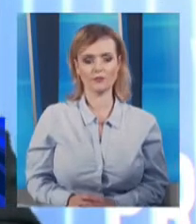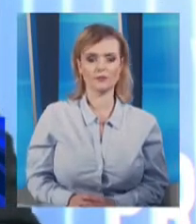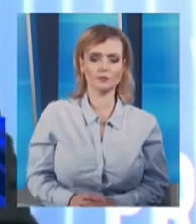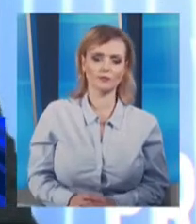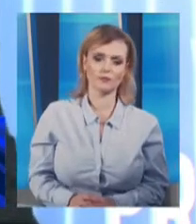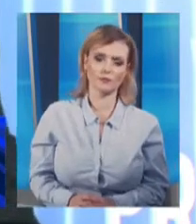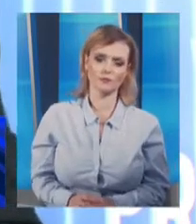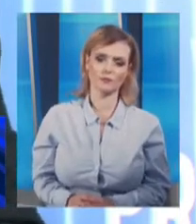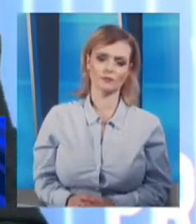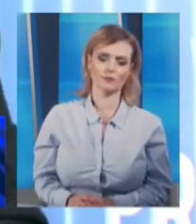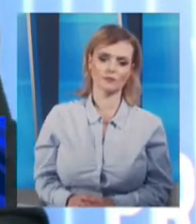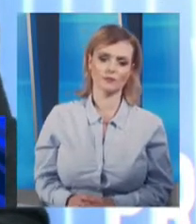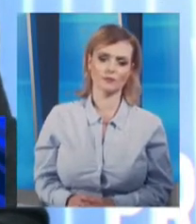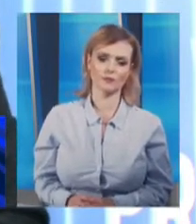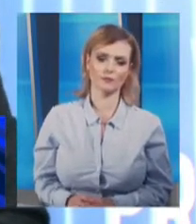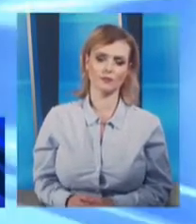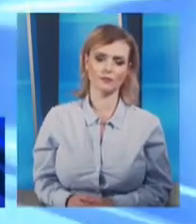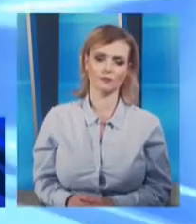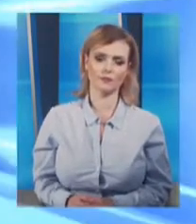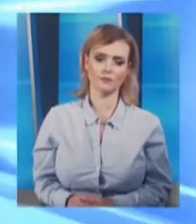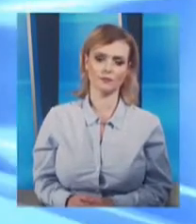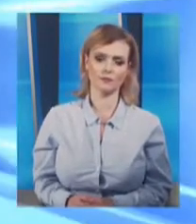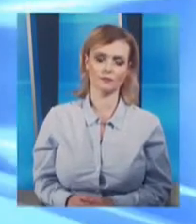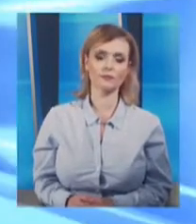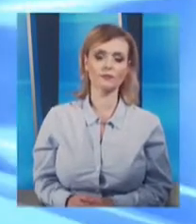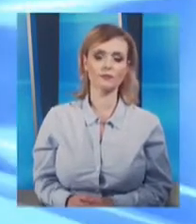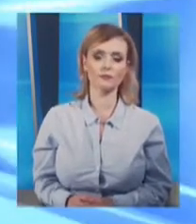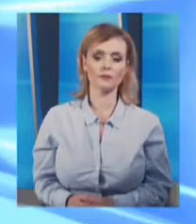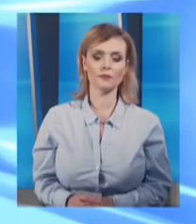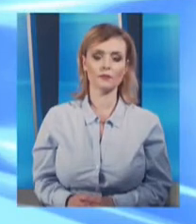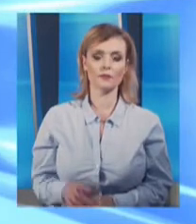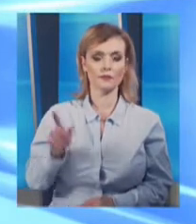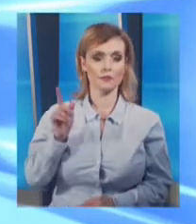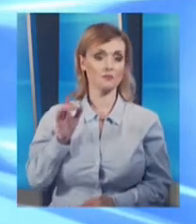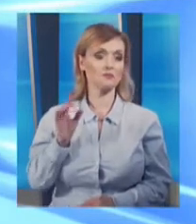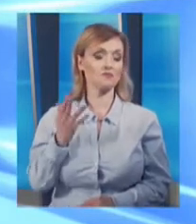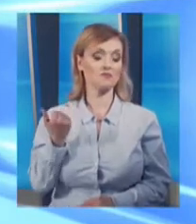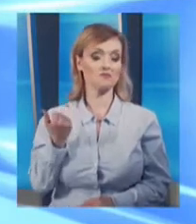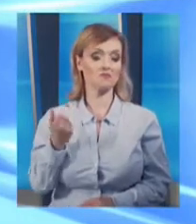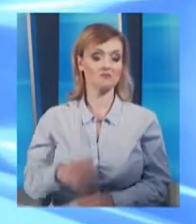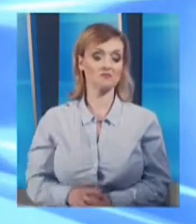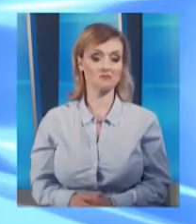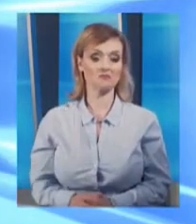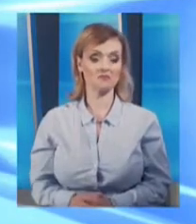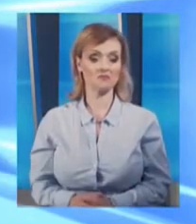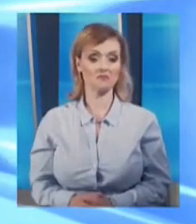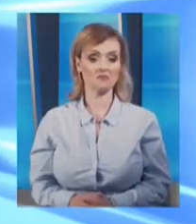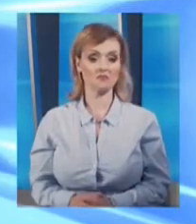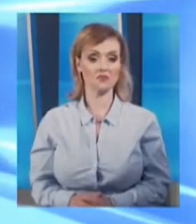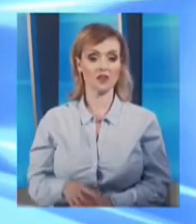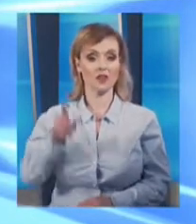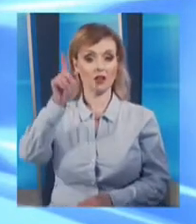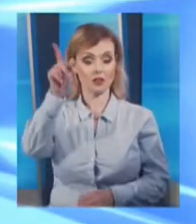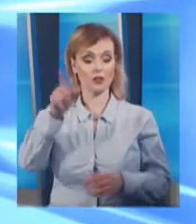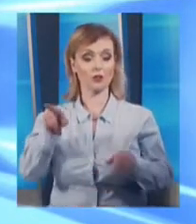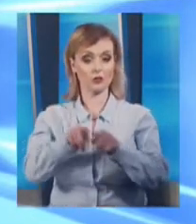ideologia CDU-ului din Germania. Așa. Și acolo, din partea familiei PPE, a venit un